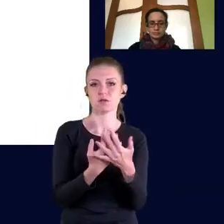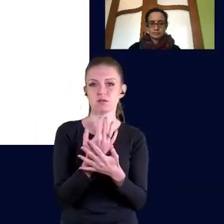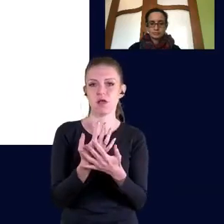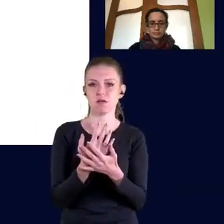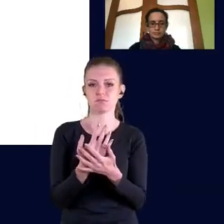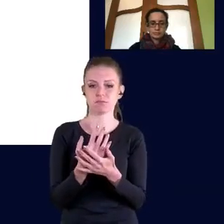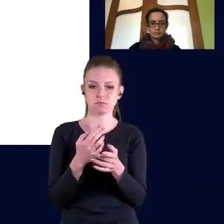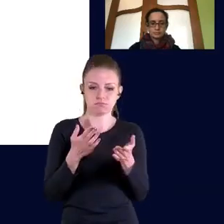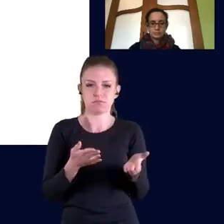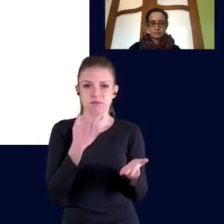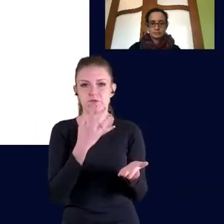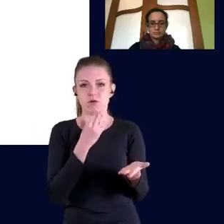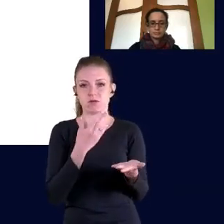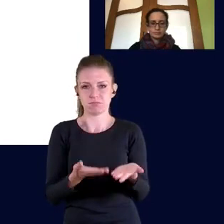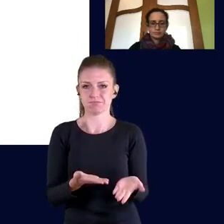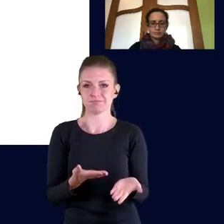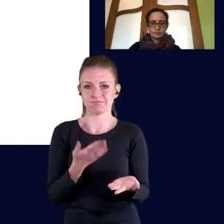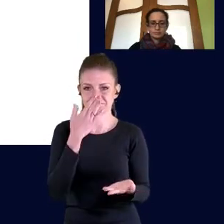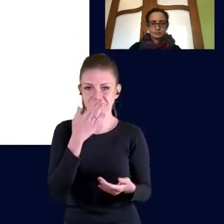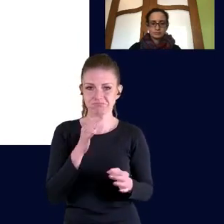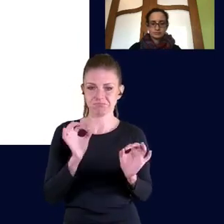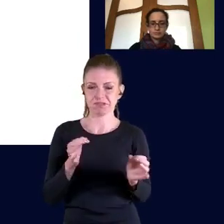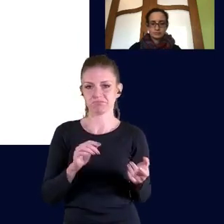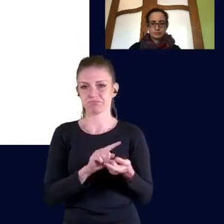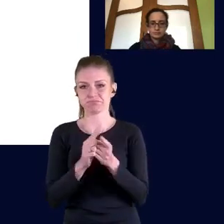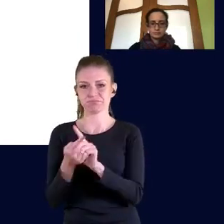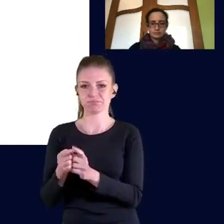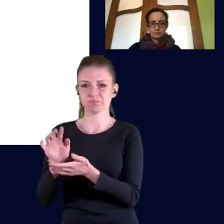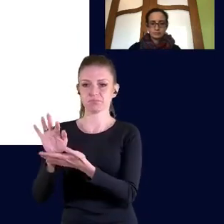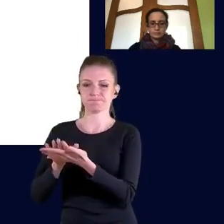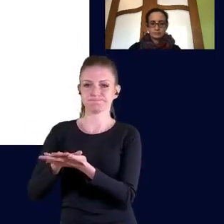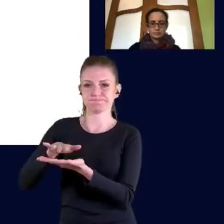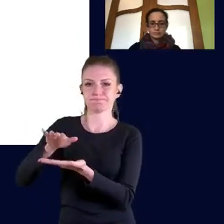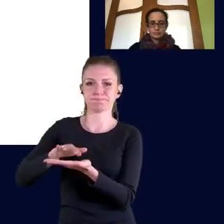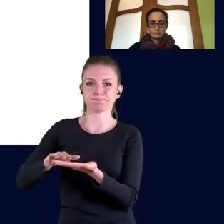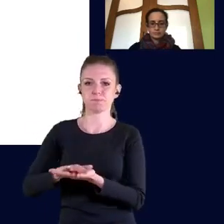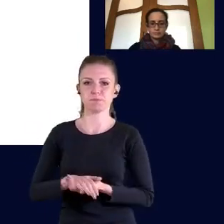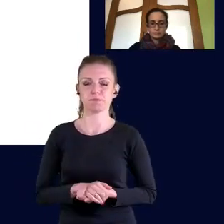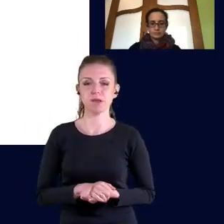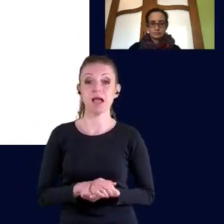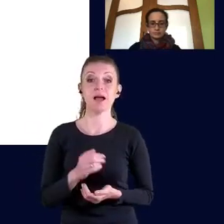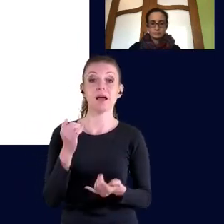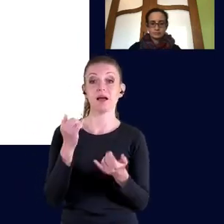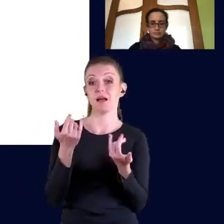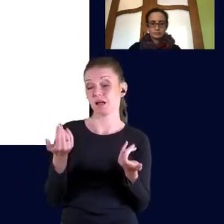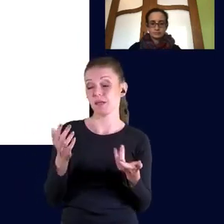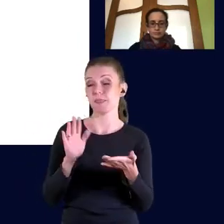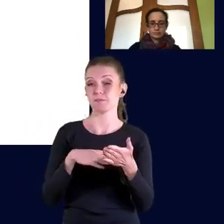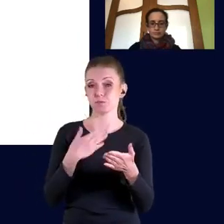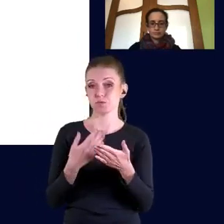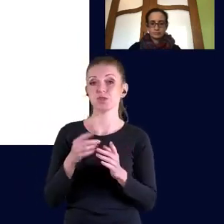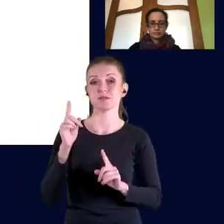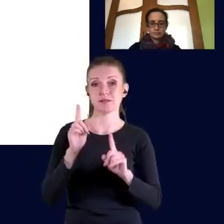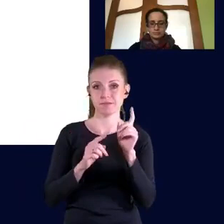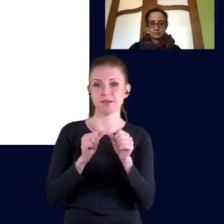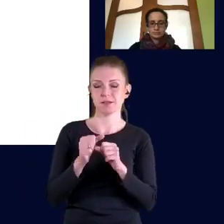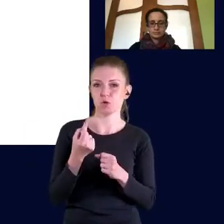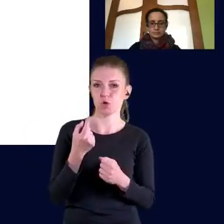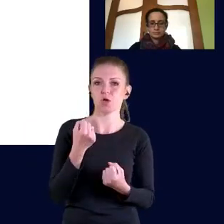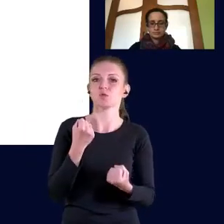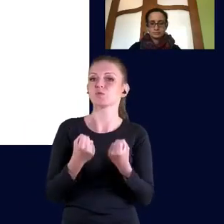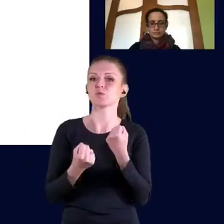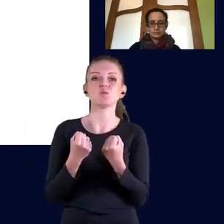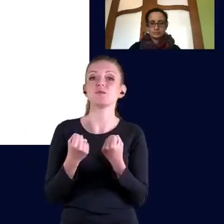problemy zaczynają się w momencie w którym te adaptacje nabierają większego poziom komplikacji